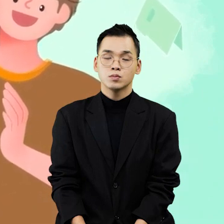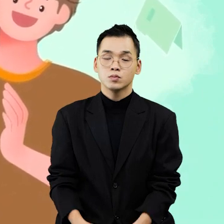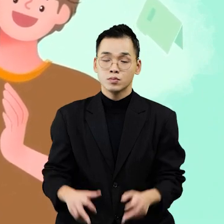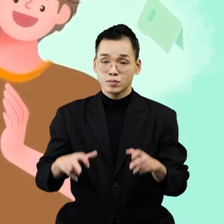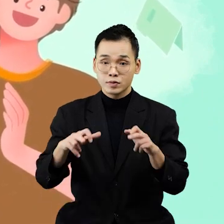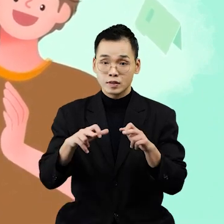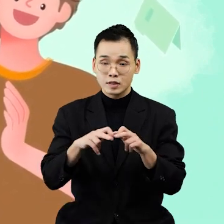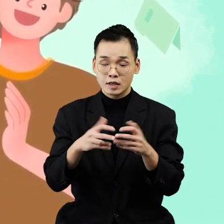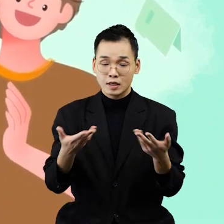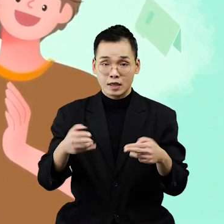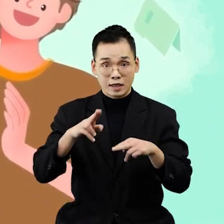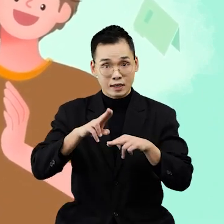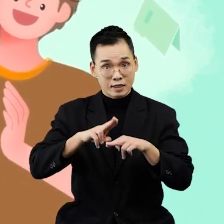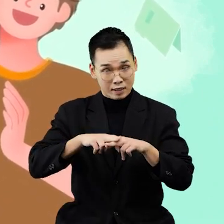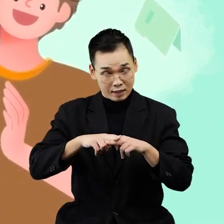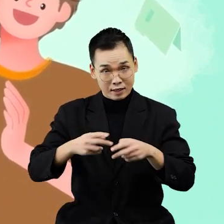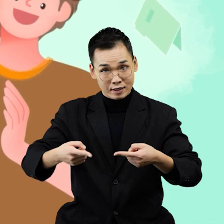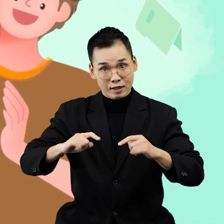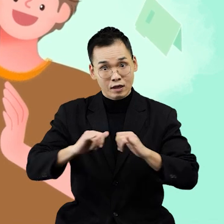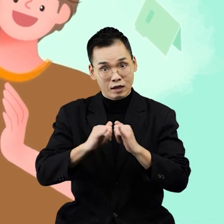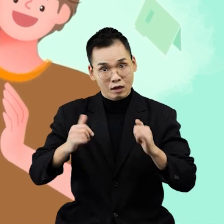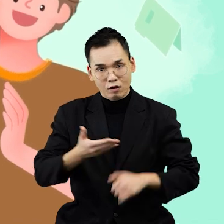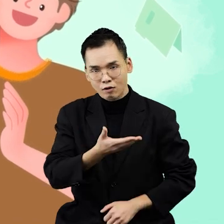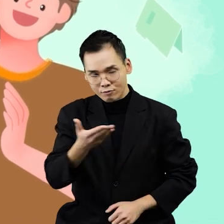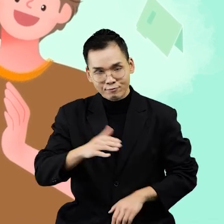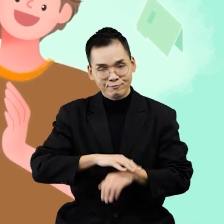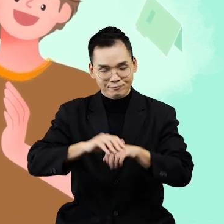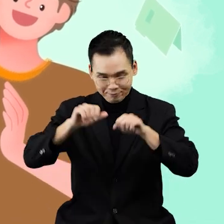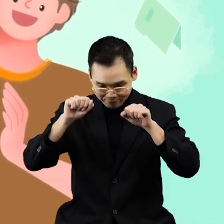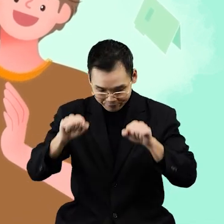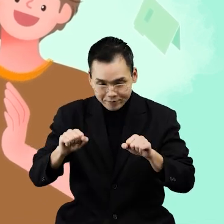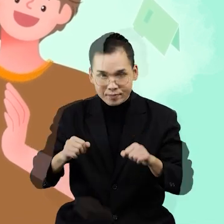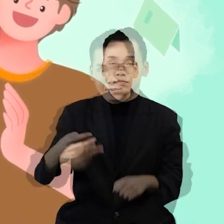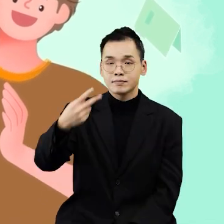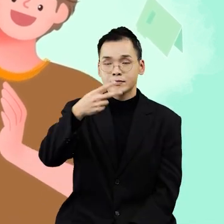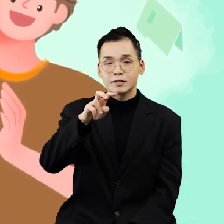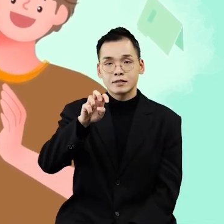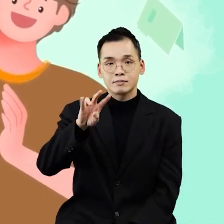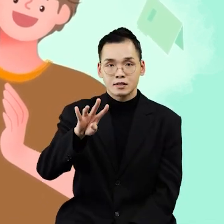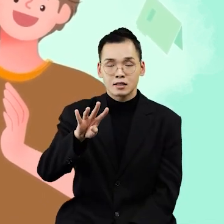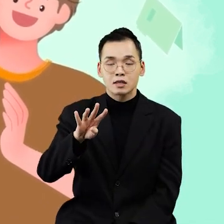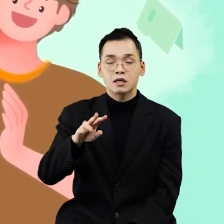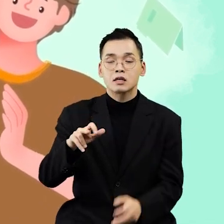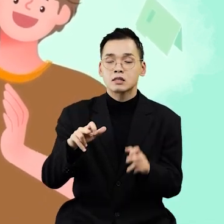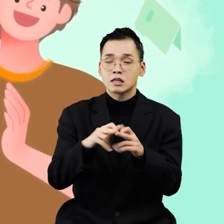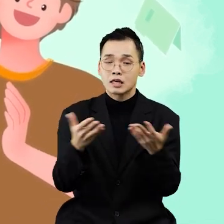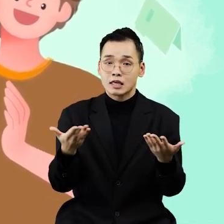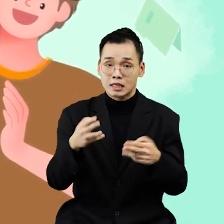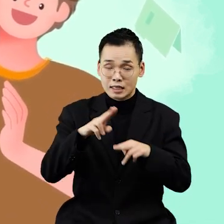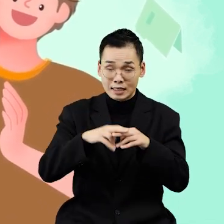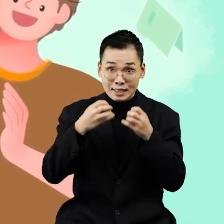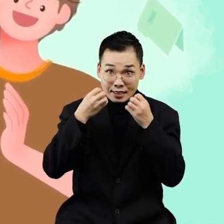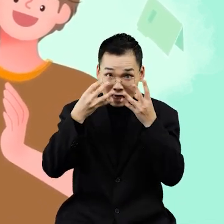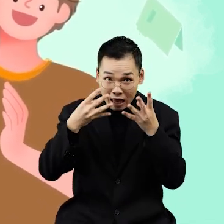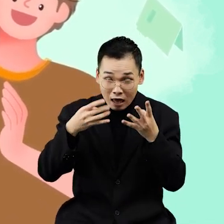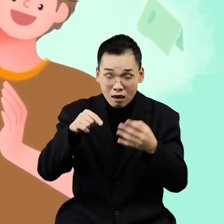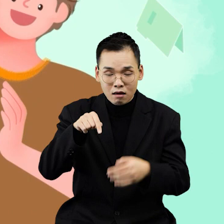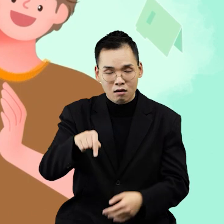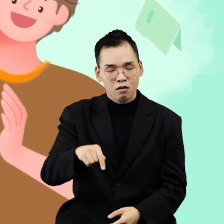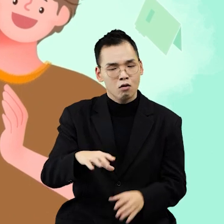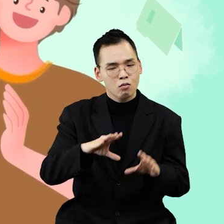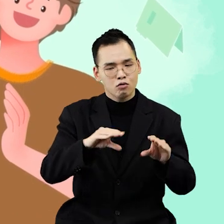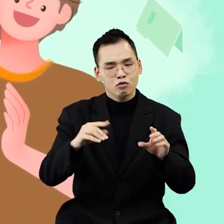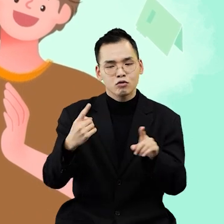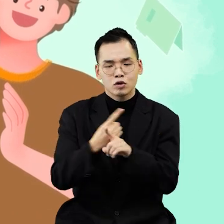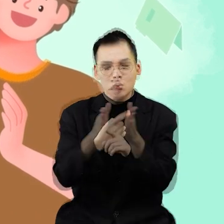장애인 일자리 사업 참여자 여러분, 안녕하세요. 2024년 장애인 일자리 신규 직무인 물리치료